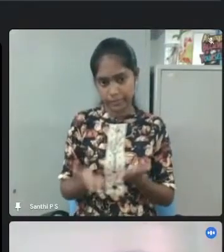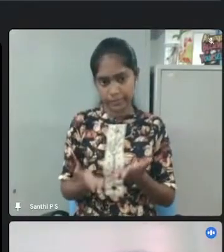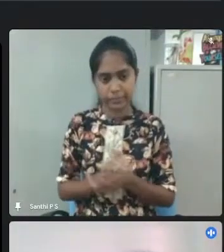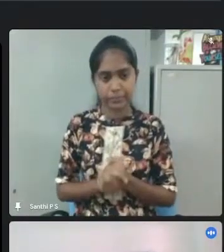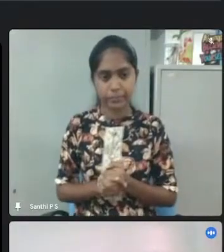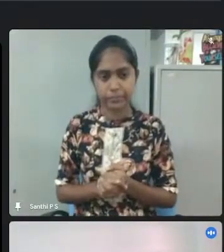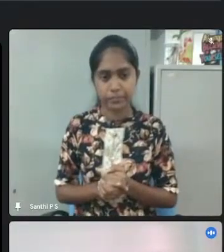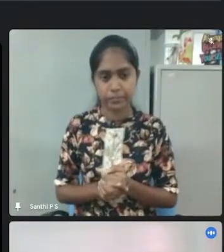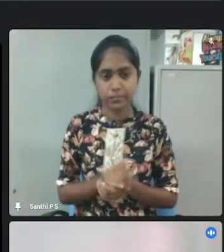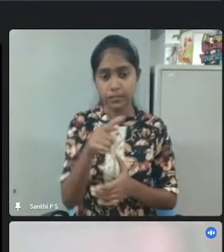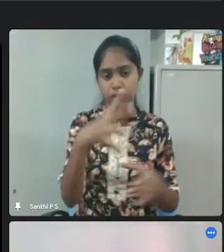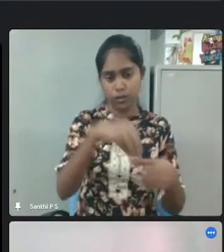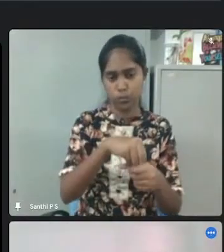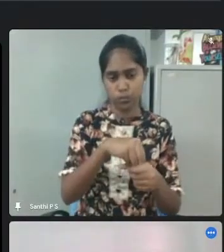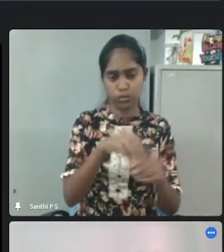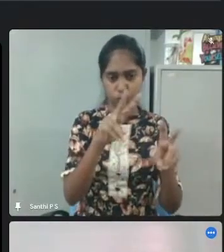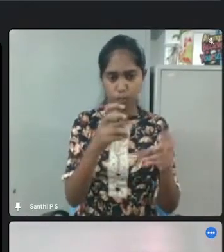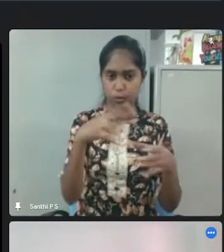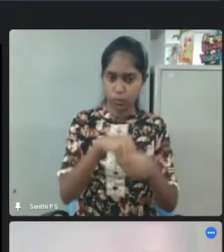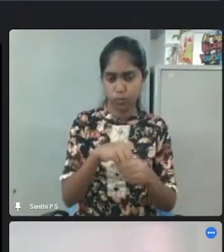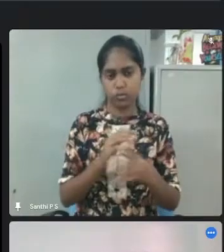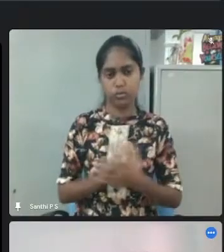കാര്യങ്ങളാണ് ഇതിൽ ഉൾപ്പെടുന്നത്.